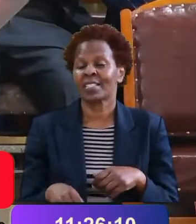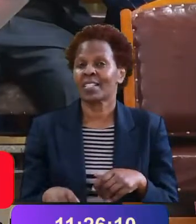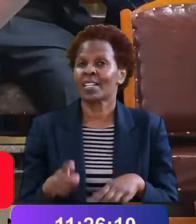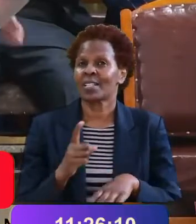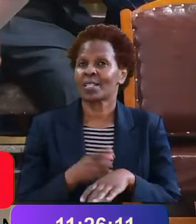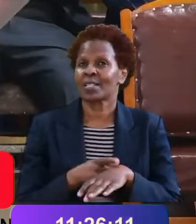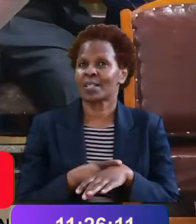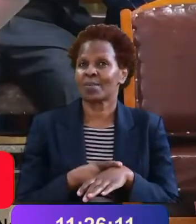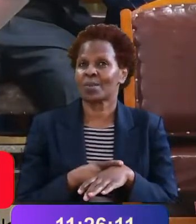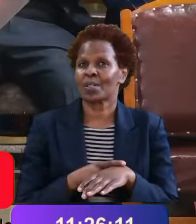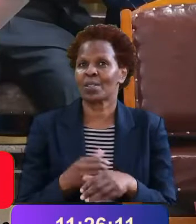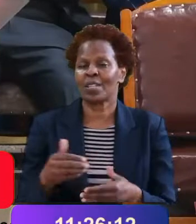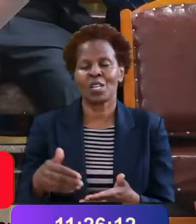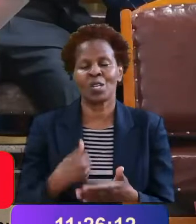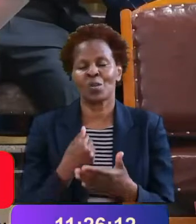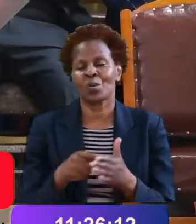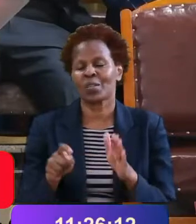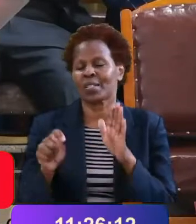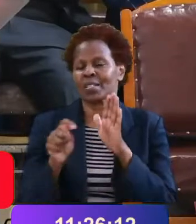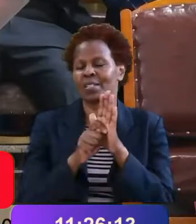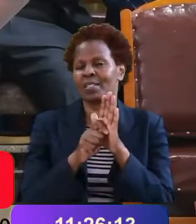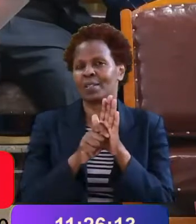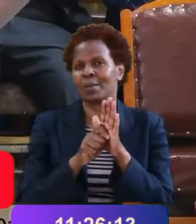the New Testament,